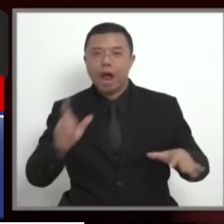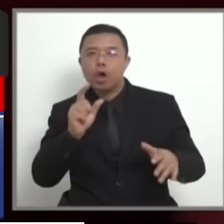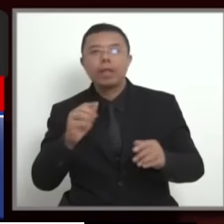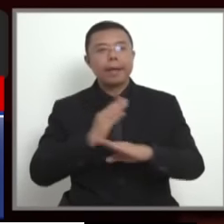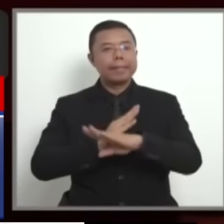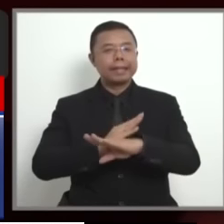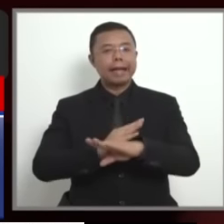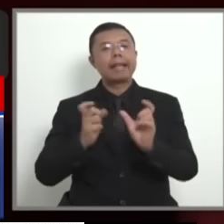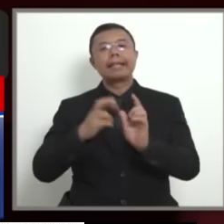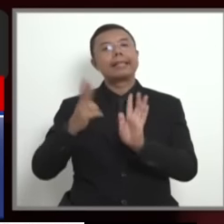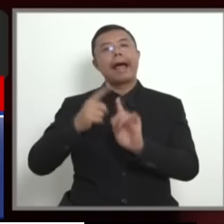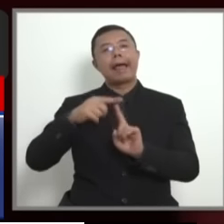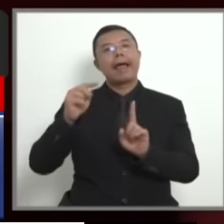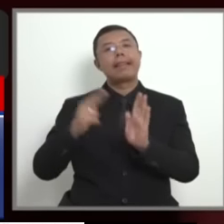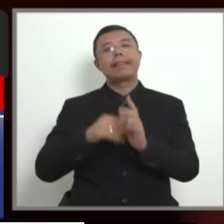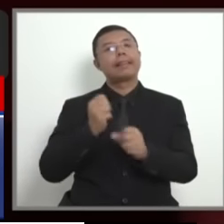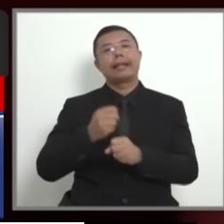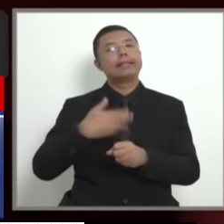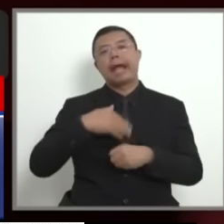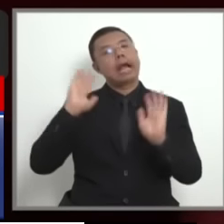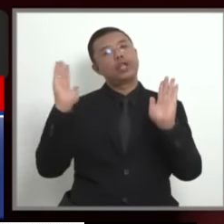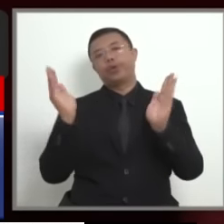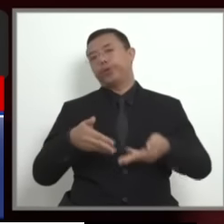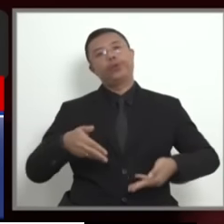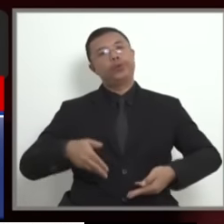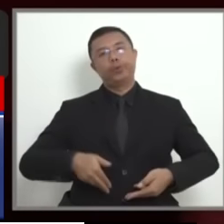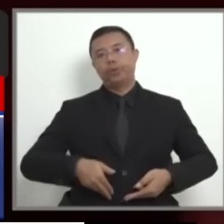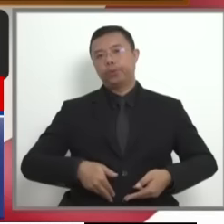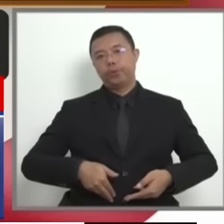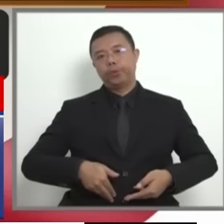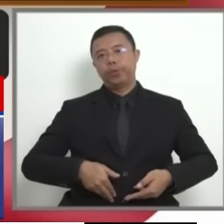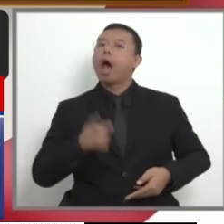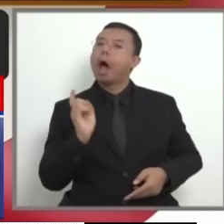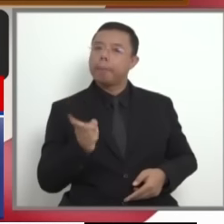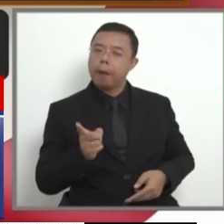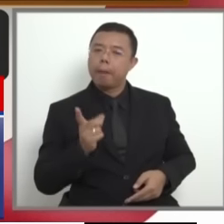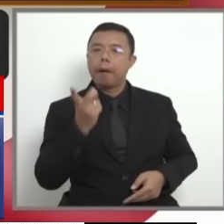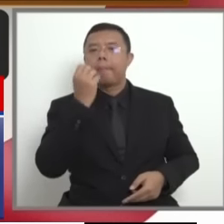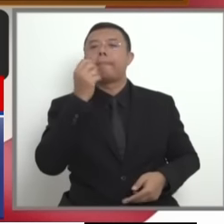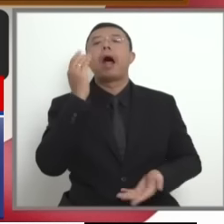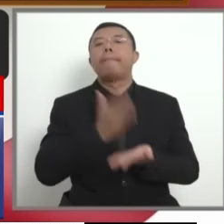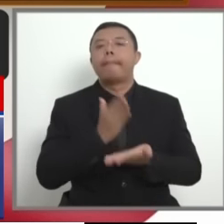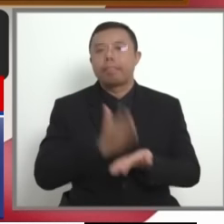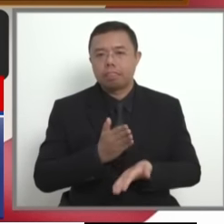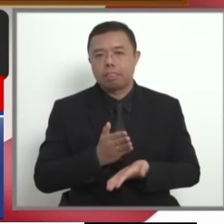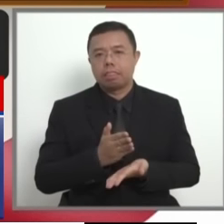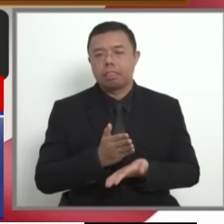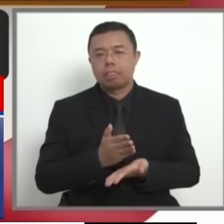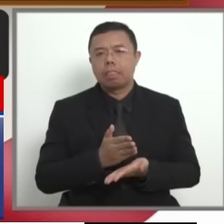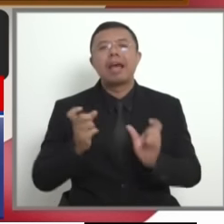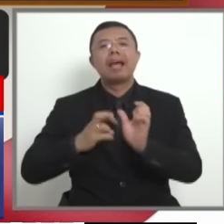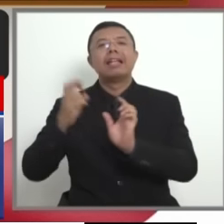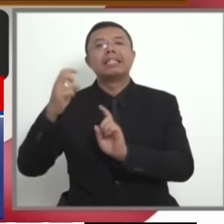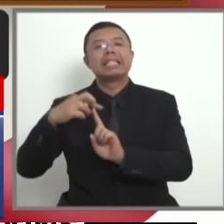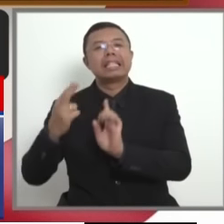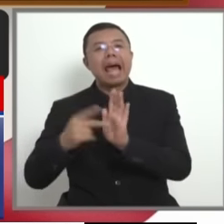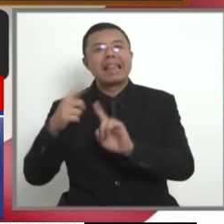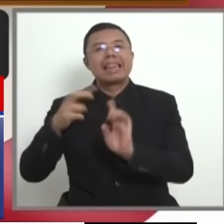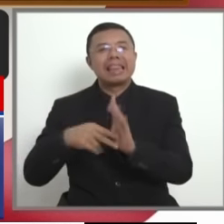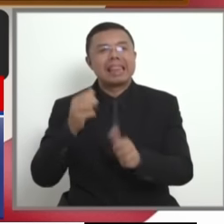mencegah stunting saya sama sekali tidak setuju Bapak karena Bapak terlambat pak stunting itu